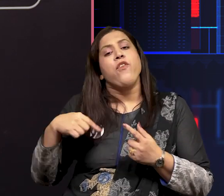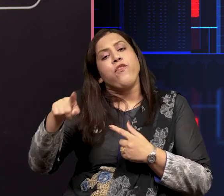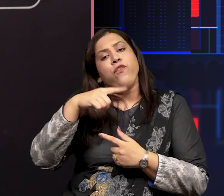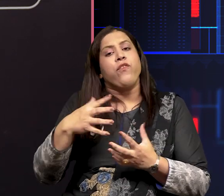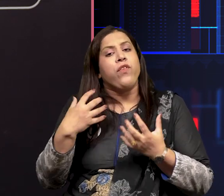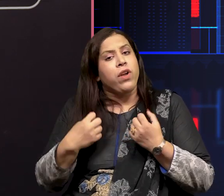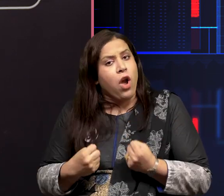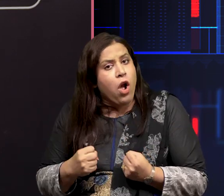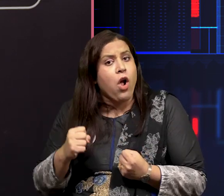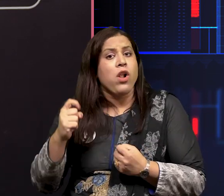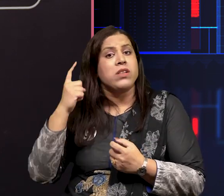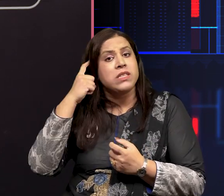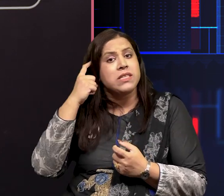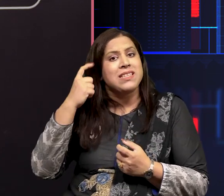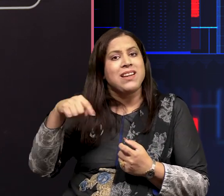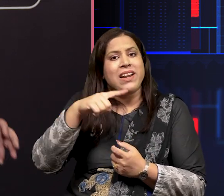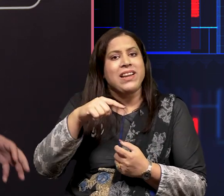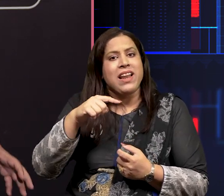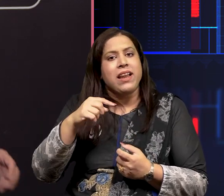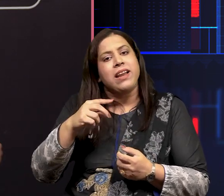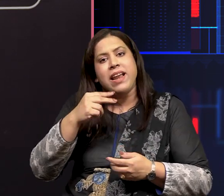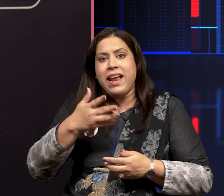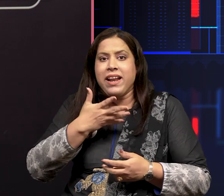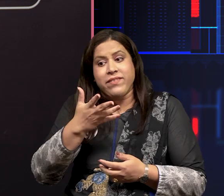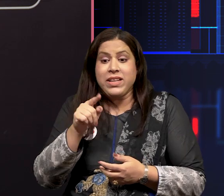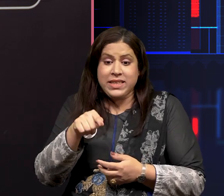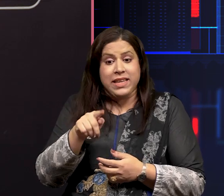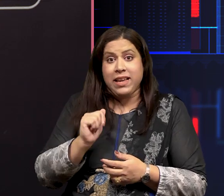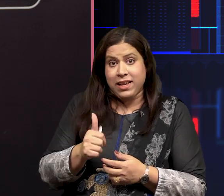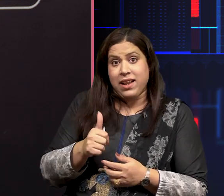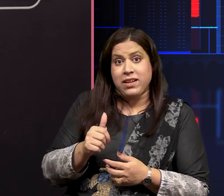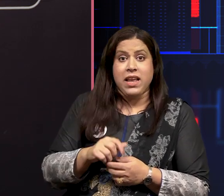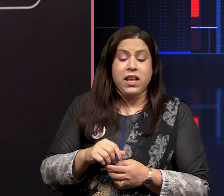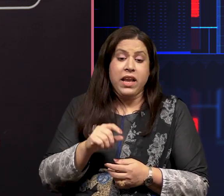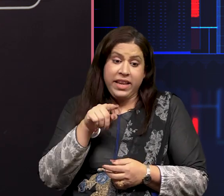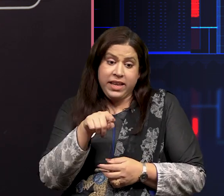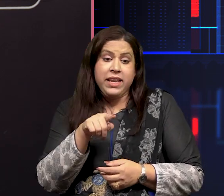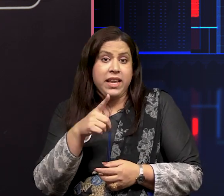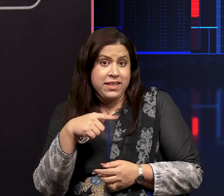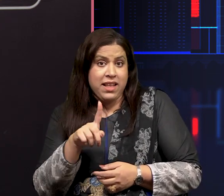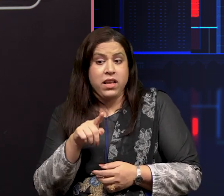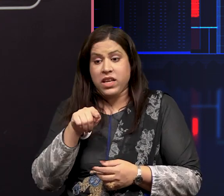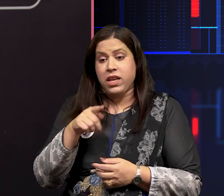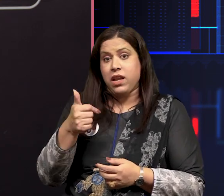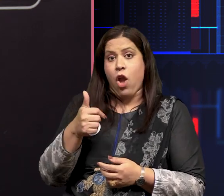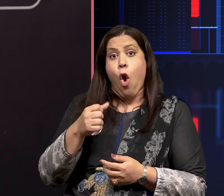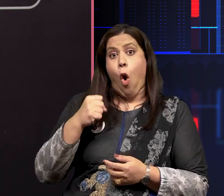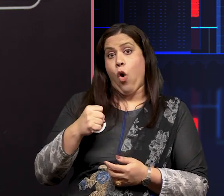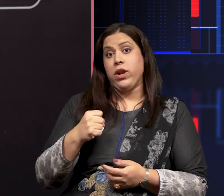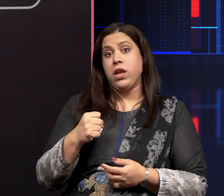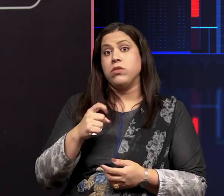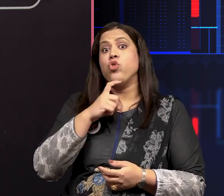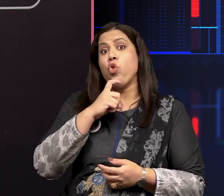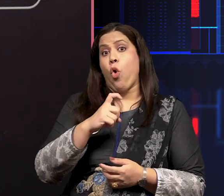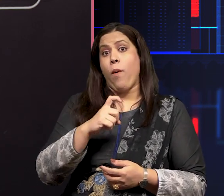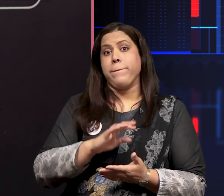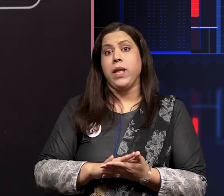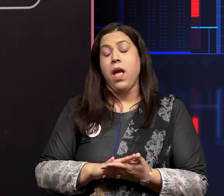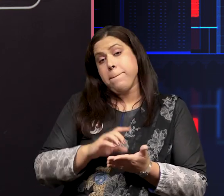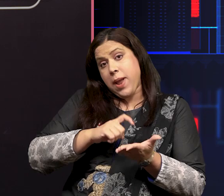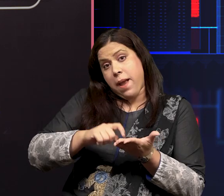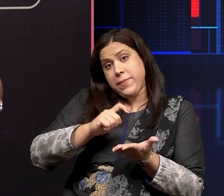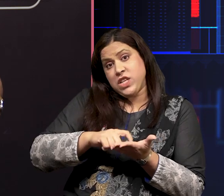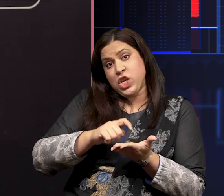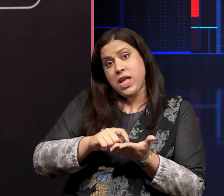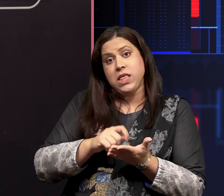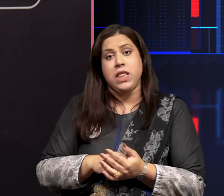प्रोहिबिशंस, लेकिन कि ये करना है, यहाँ शादी कर लें, ये जॉब कर लें, ये खाएं, ये कपड़े पहनें. आर्ट के अंदर